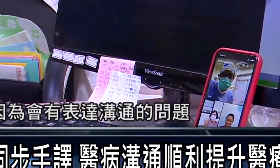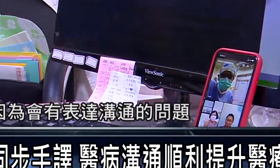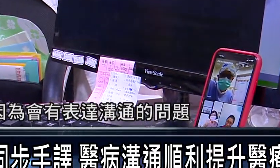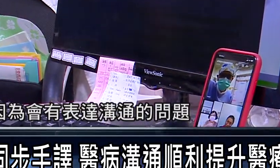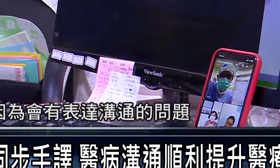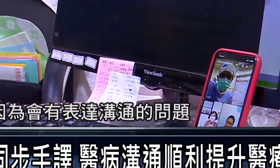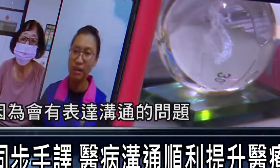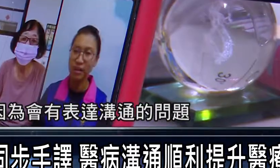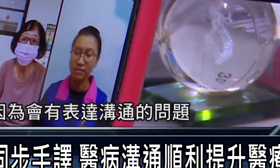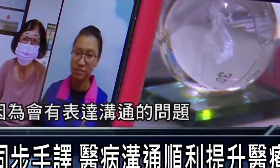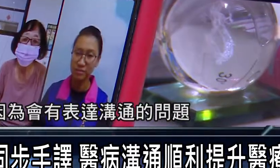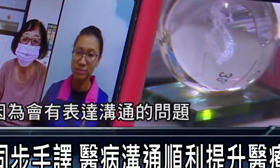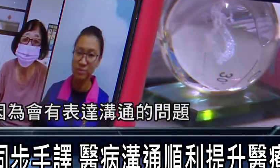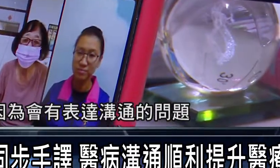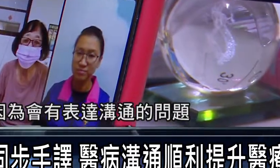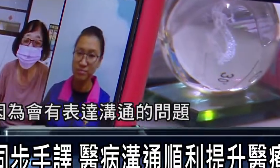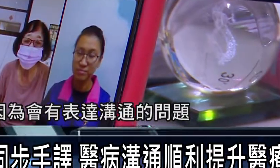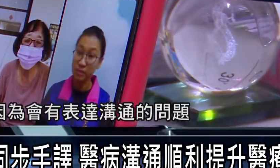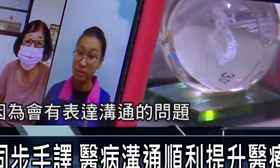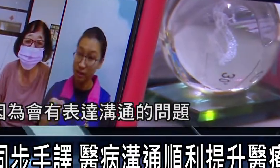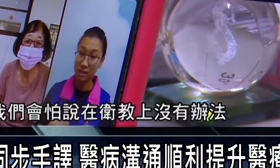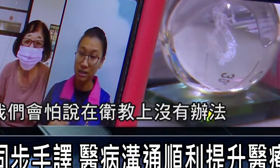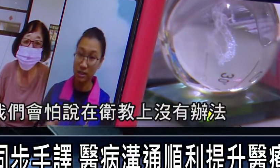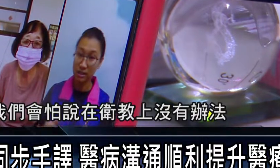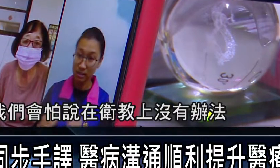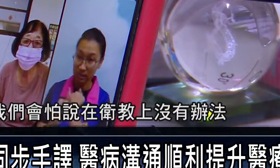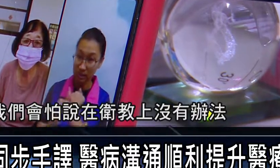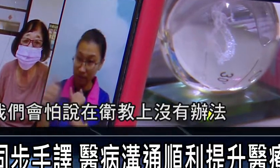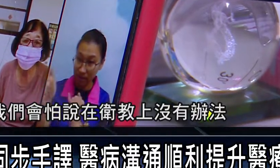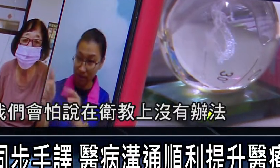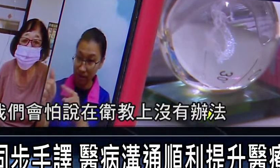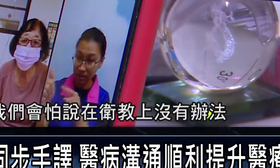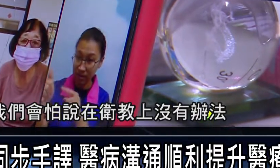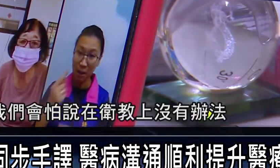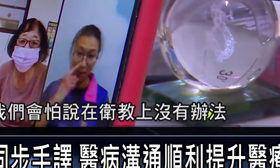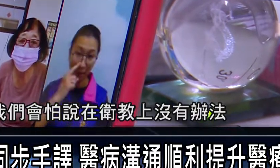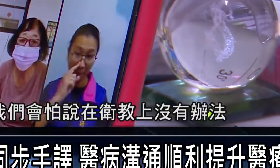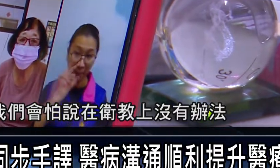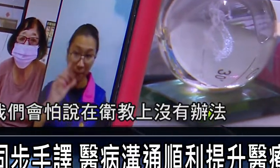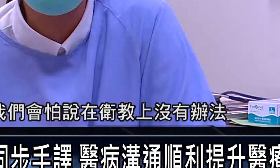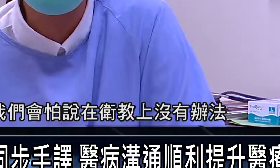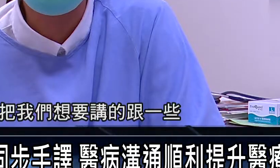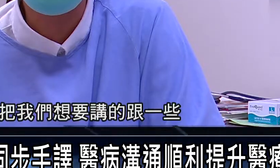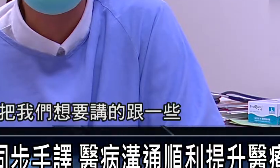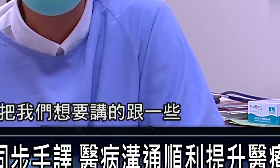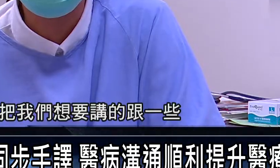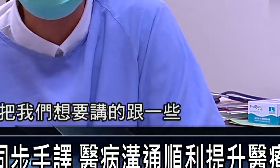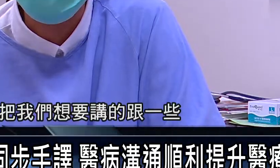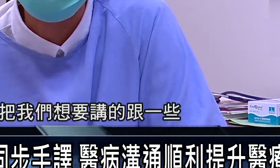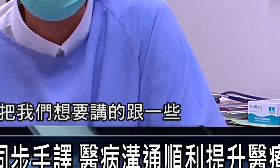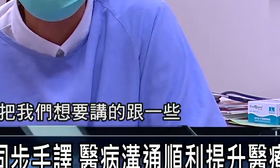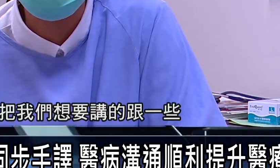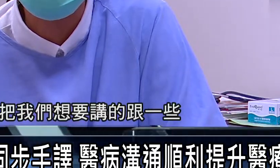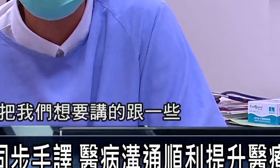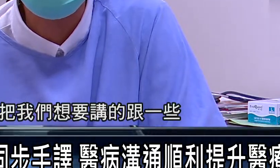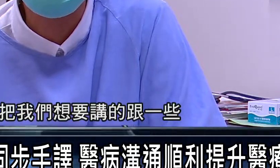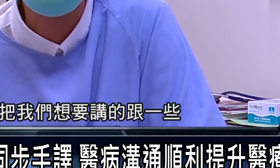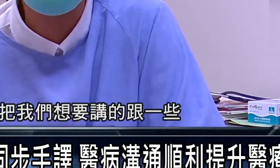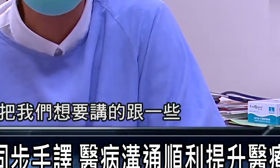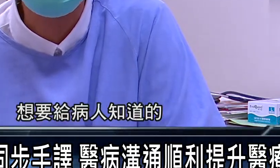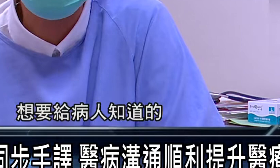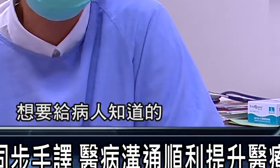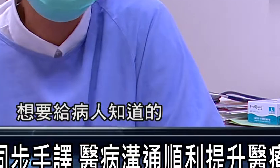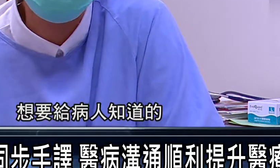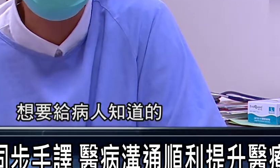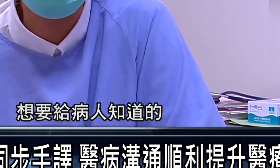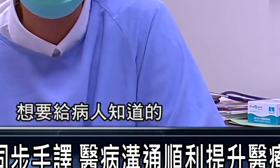啊，因为会有表达沟通的问题啦，常常我们会怕说在卫教上没有办法把我们想要讲的跟一